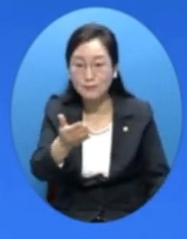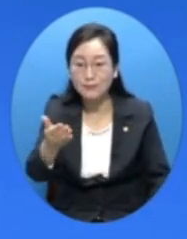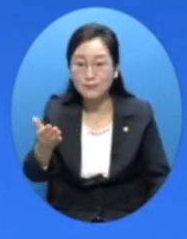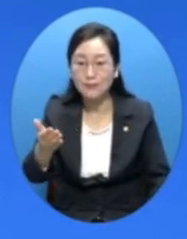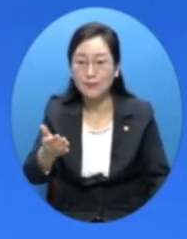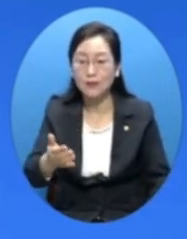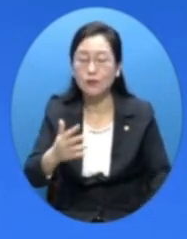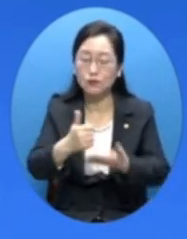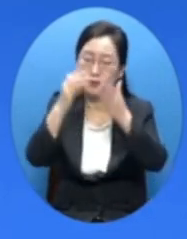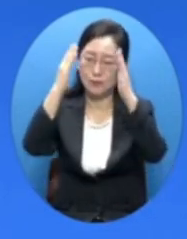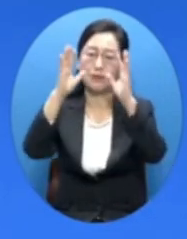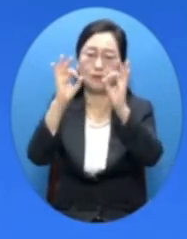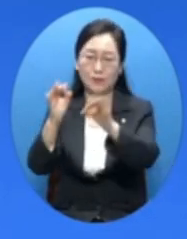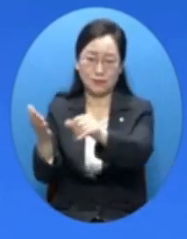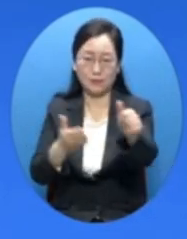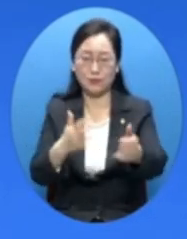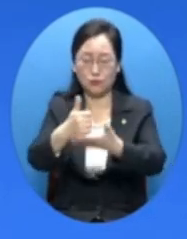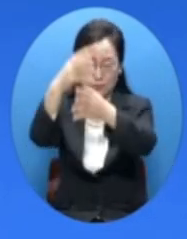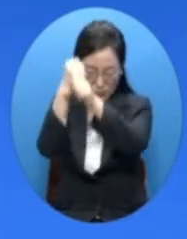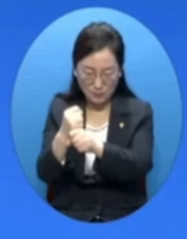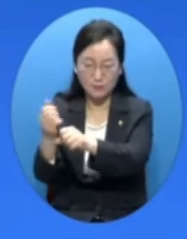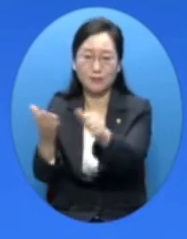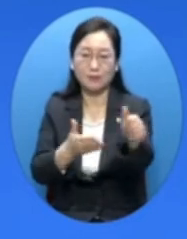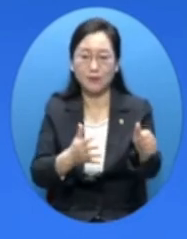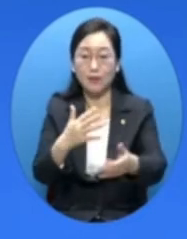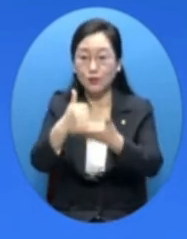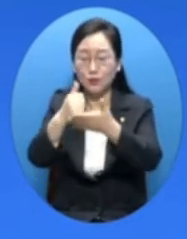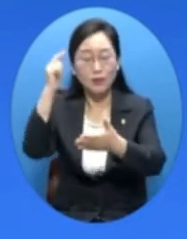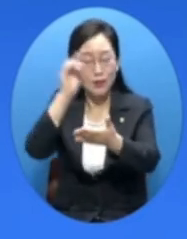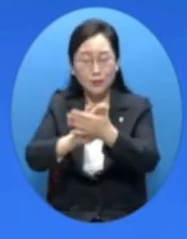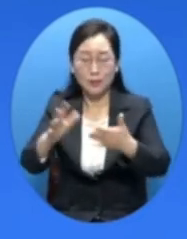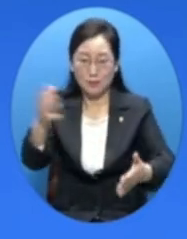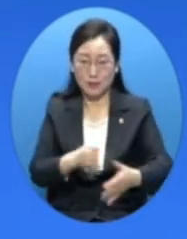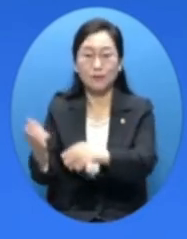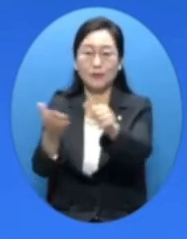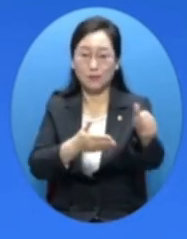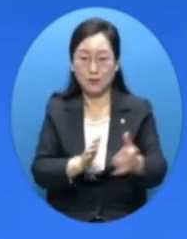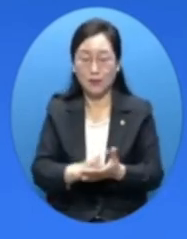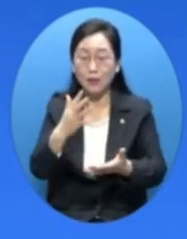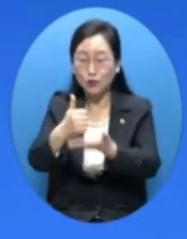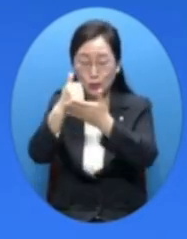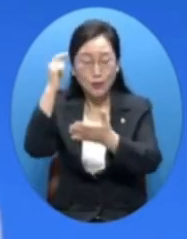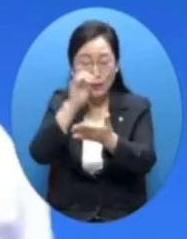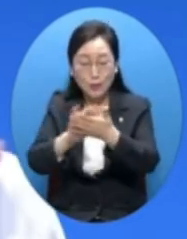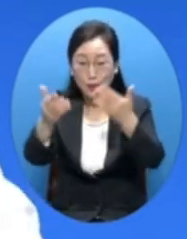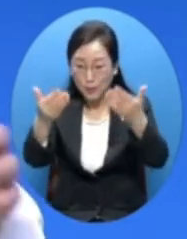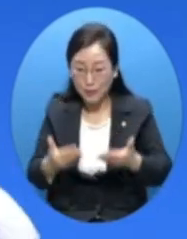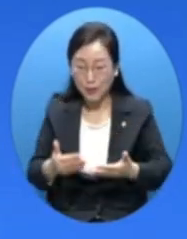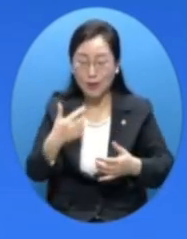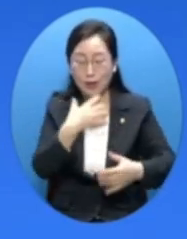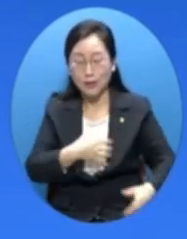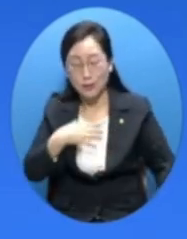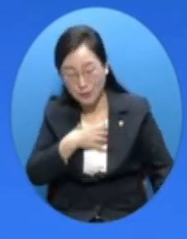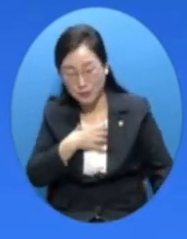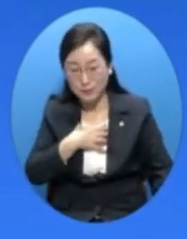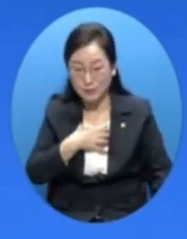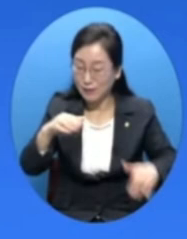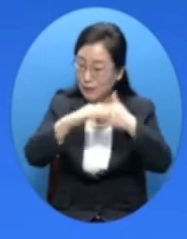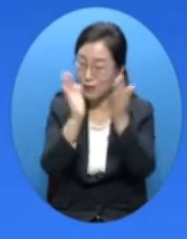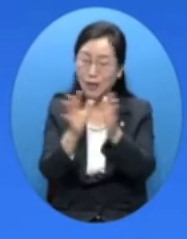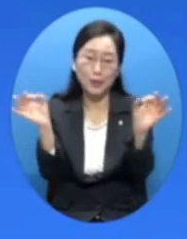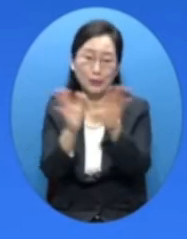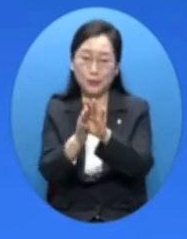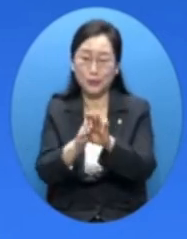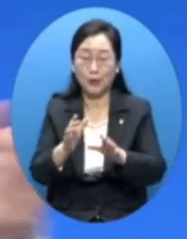주님을 바라보시기 바랍니다. 주님을 붙드시기 바랍니다. 주님의 평안함을 얻으시기 바랍니다. 주님의 평안함으로 염려, 그지, 걱정이 물러가고